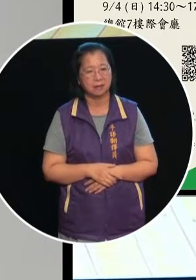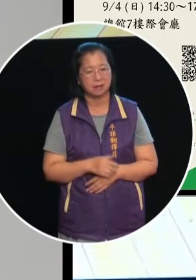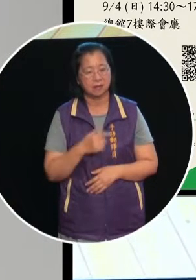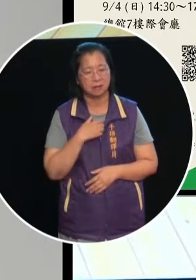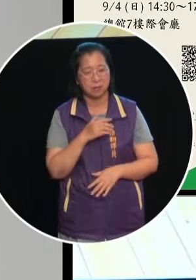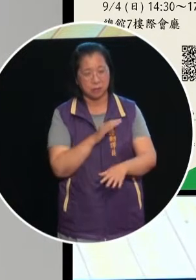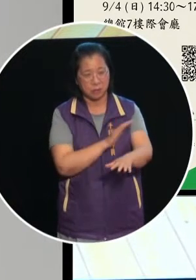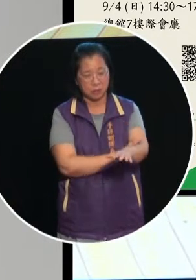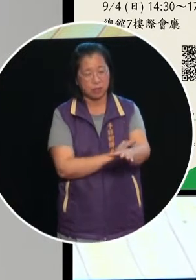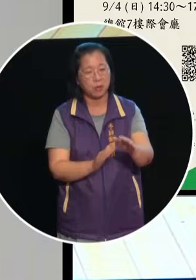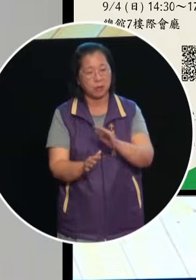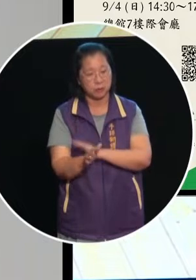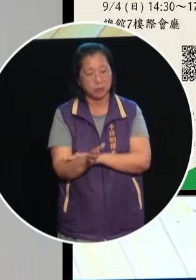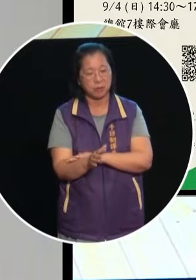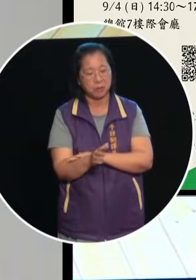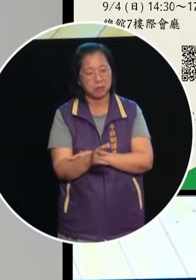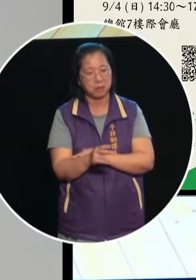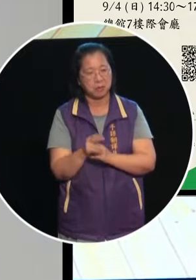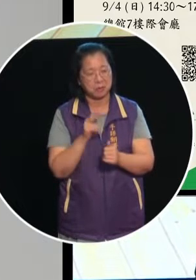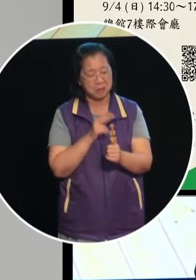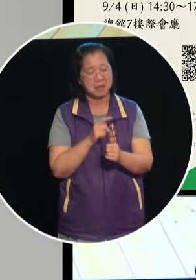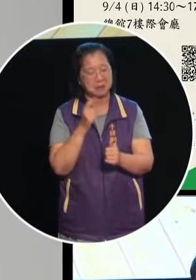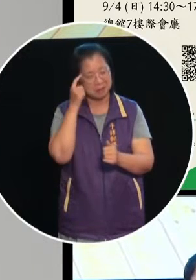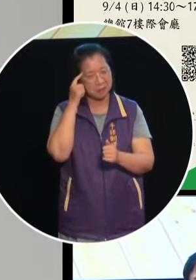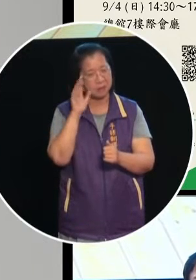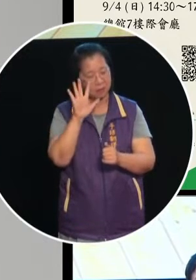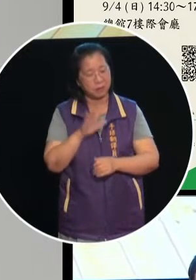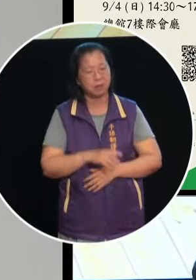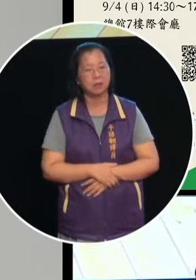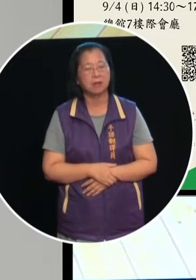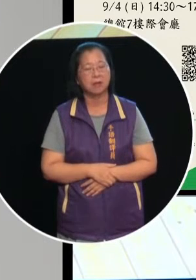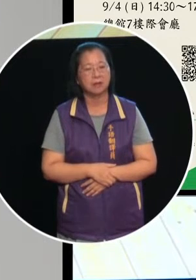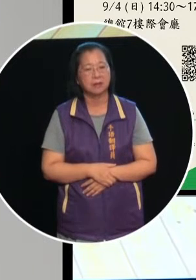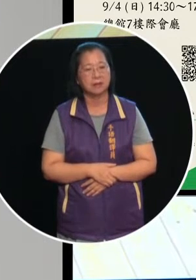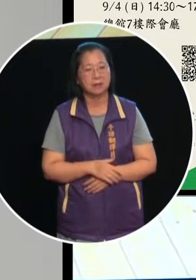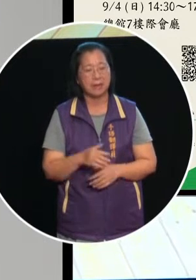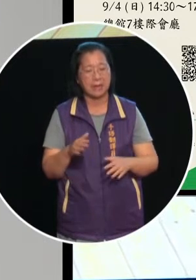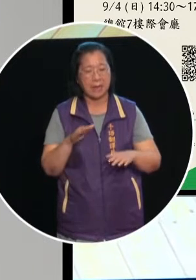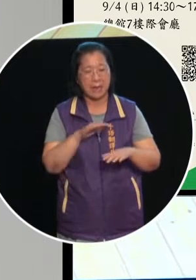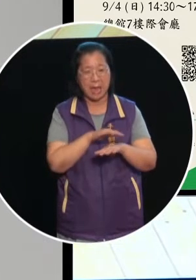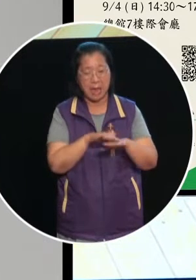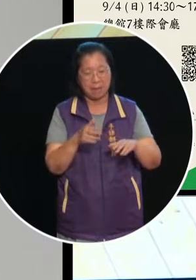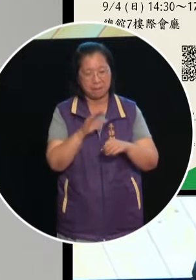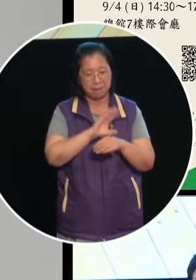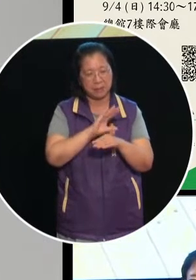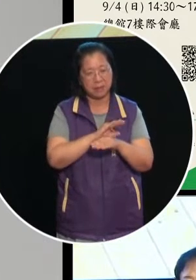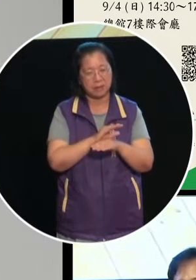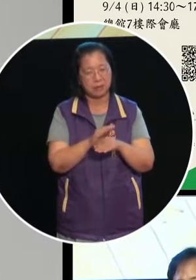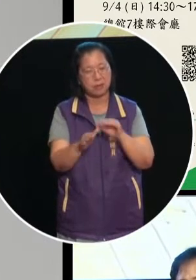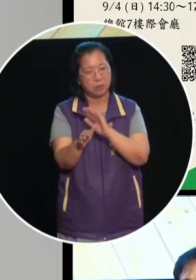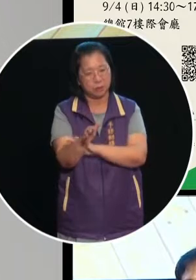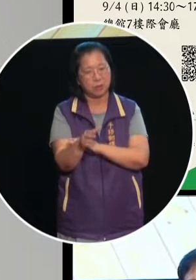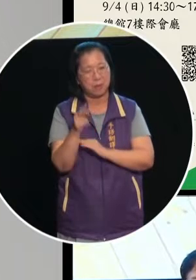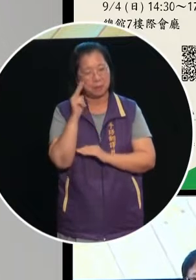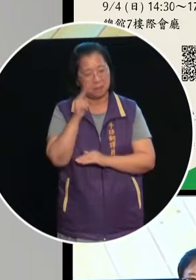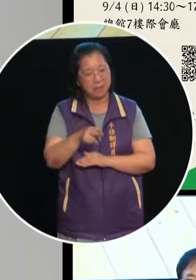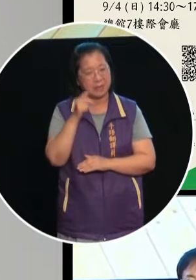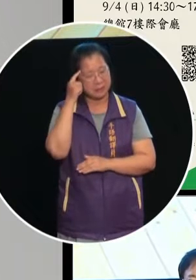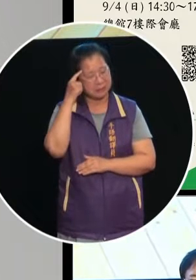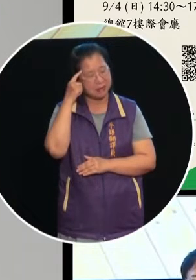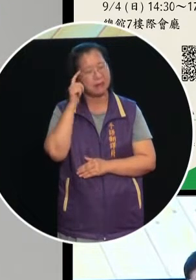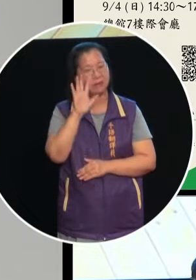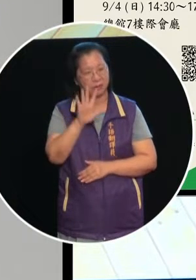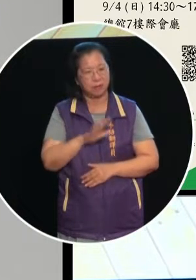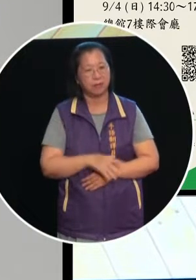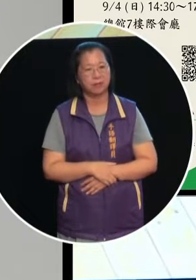的意见。那安倍先生的意见是比较右派的意见，当然是自民党内有左派的意